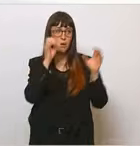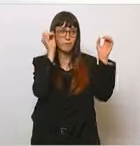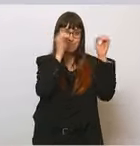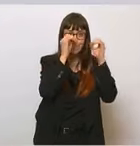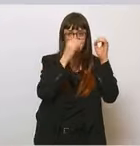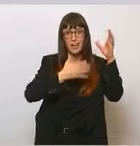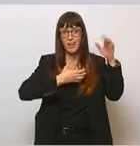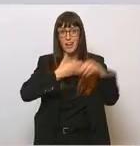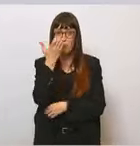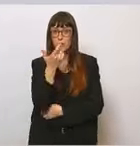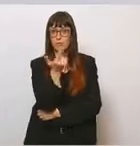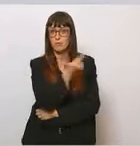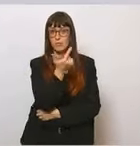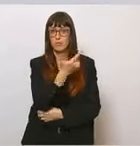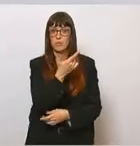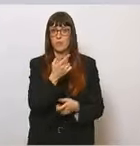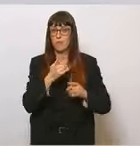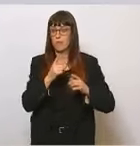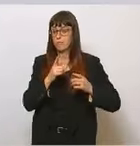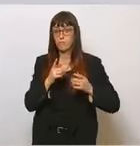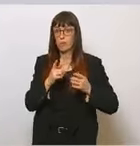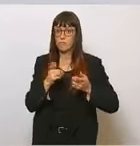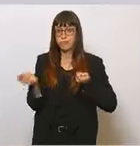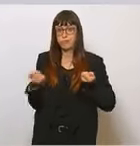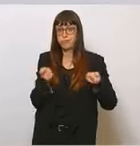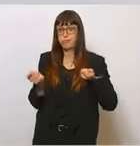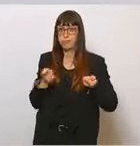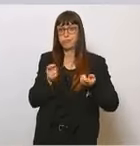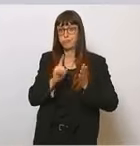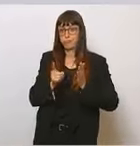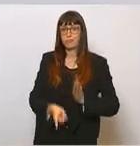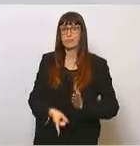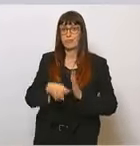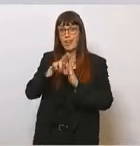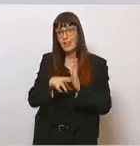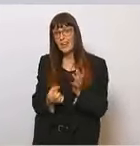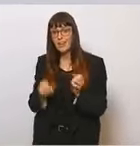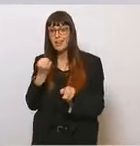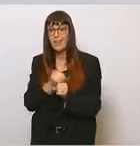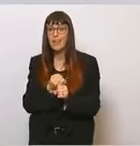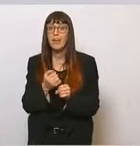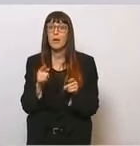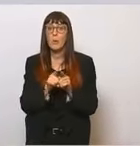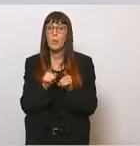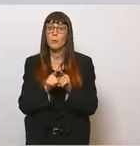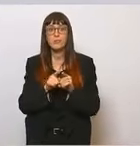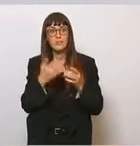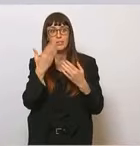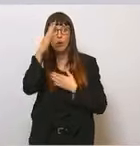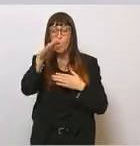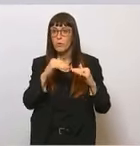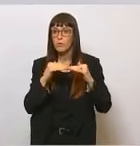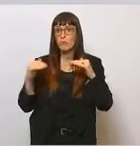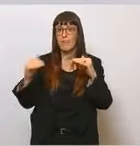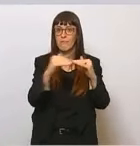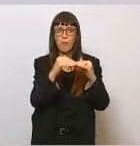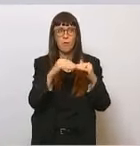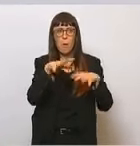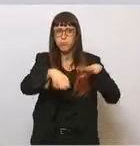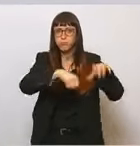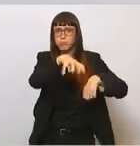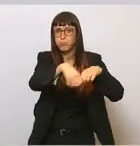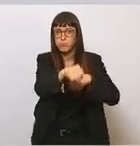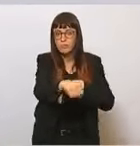d'un côté, mais il aussi donne accès aux places de marché en ligne qui existent et les seules qui existent. Nous avons